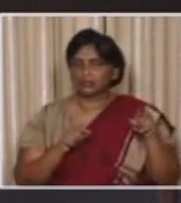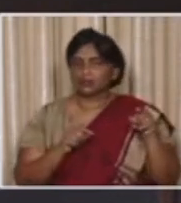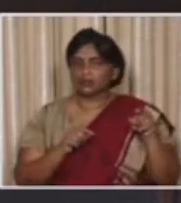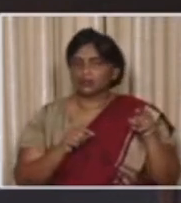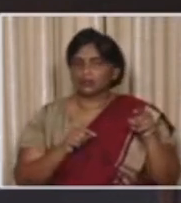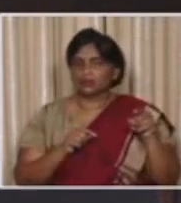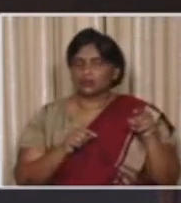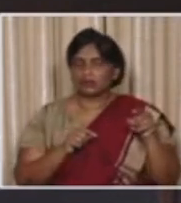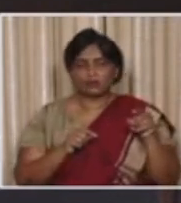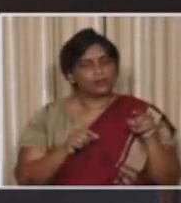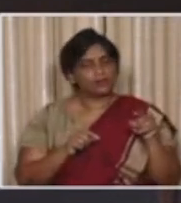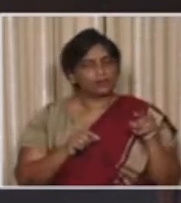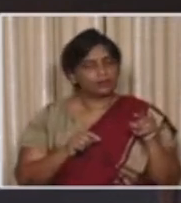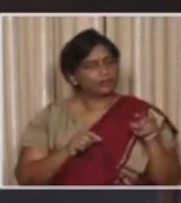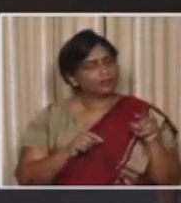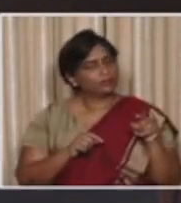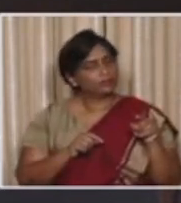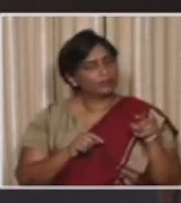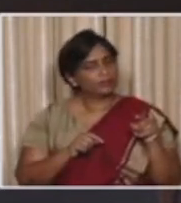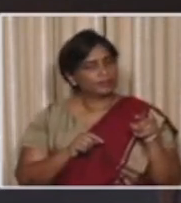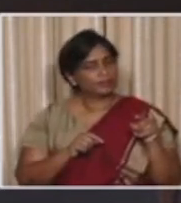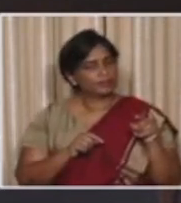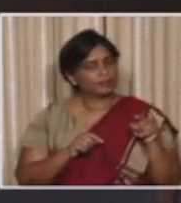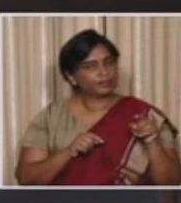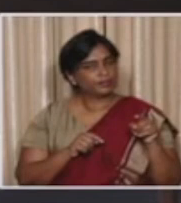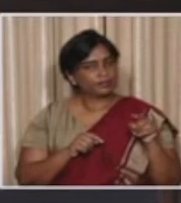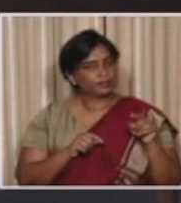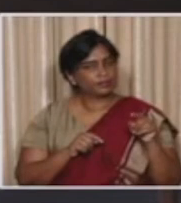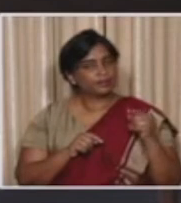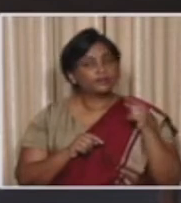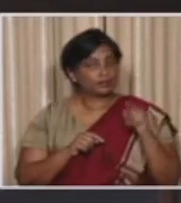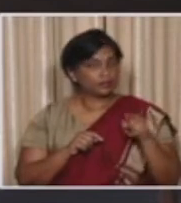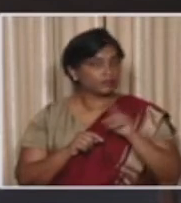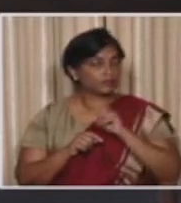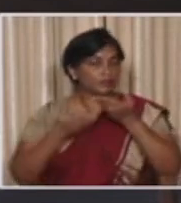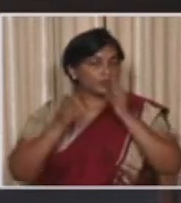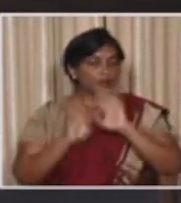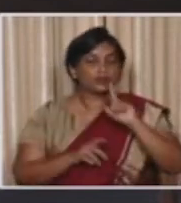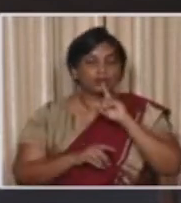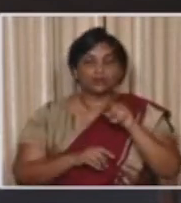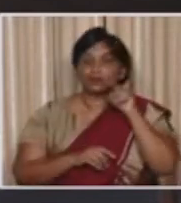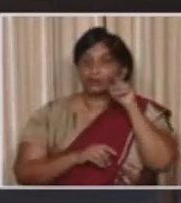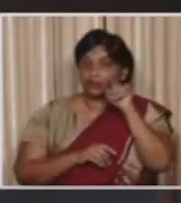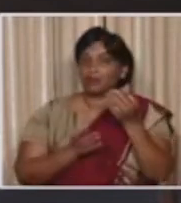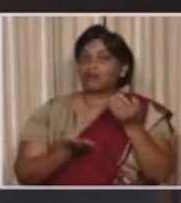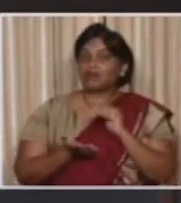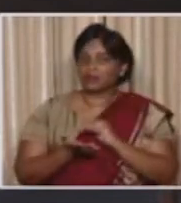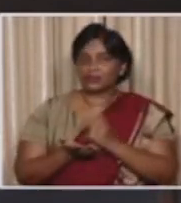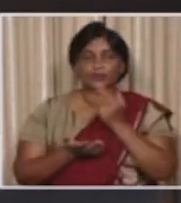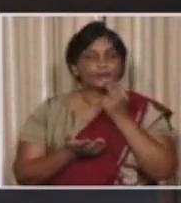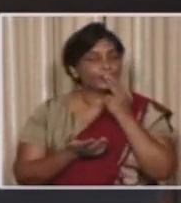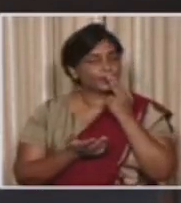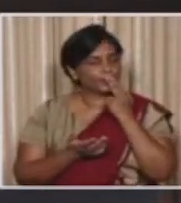මේකේ ජෝන් ෆ්ලේයර් ගෝල්ඩ් ප්‍රෝ කූල් සම්බන්ධව. මේකෙදි ඒගොල්ලෝ අන්තිමට කියනවා ඔබට නැවතත් මෙම